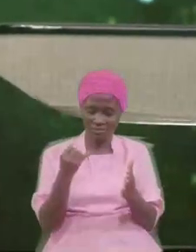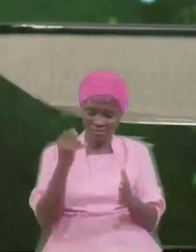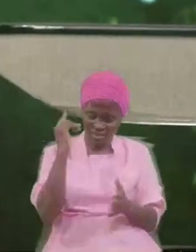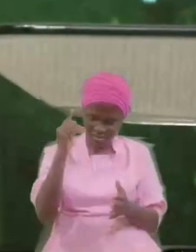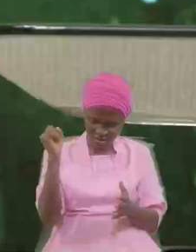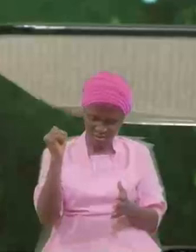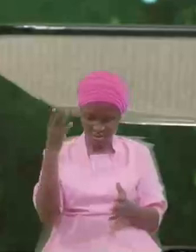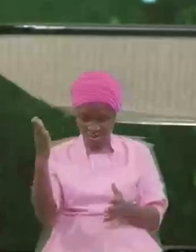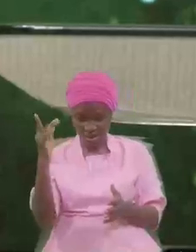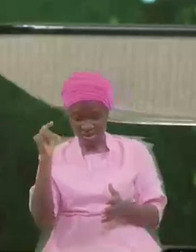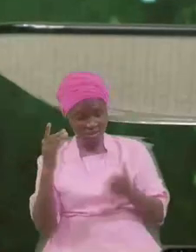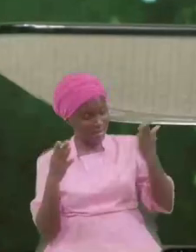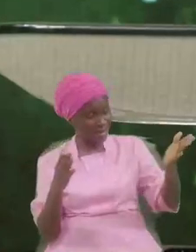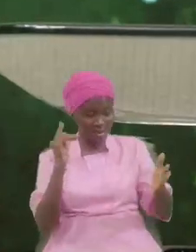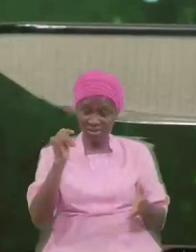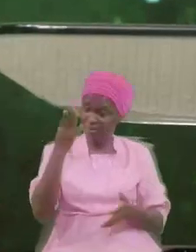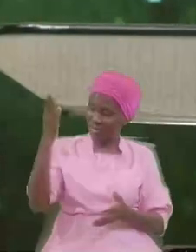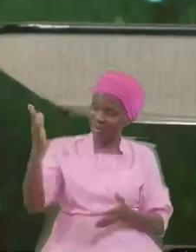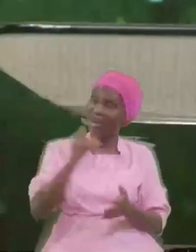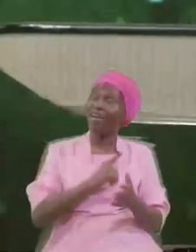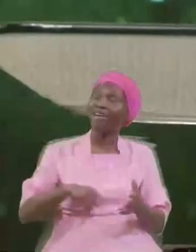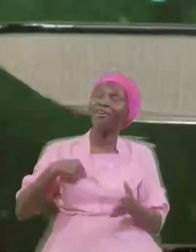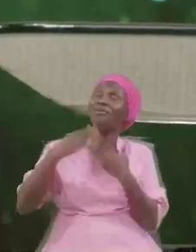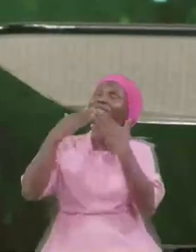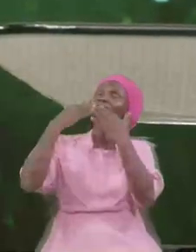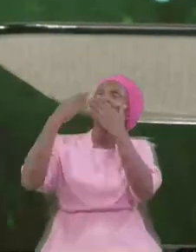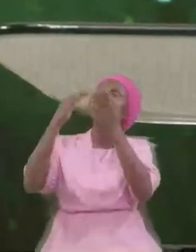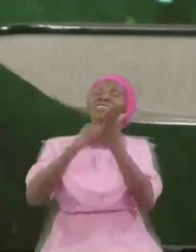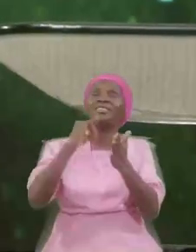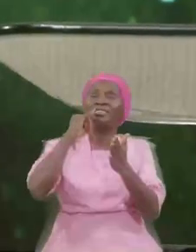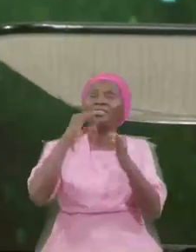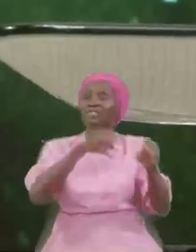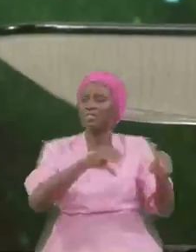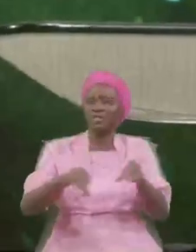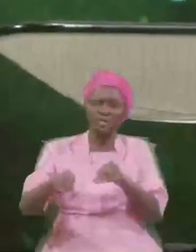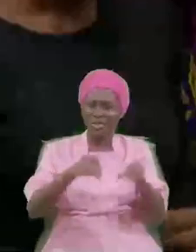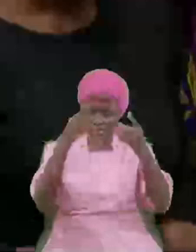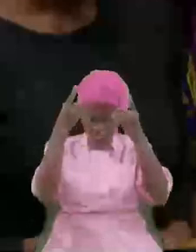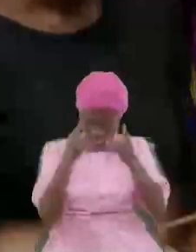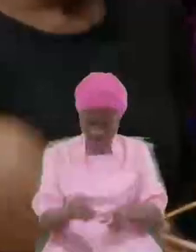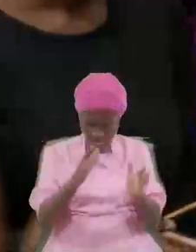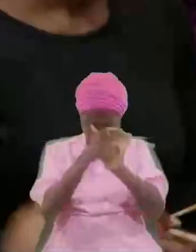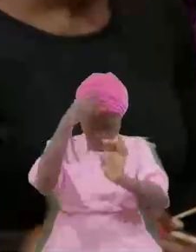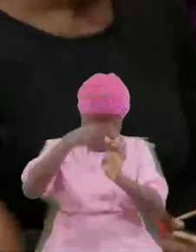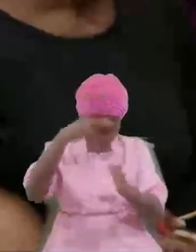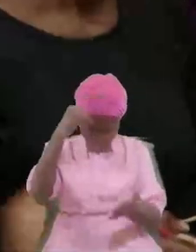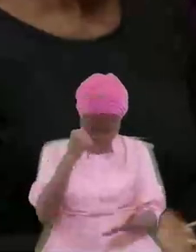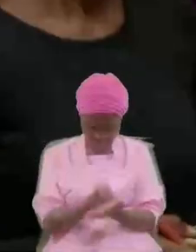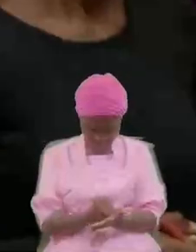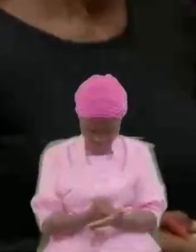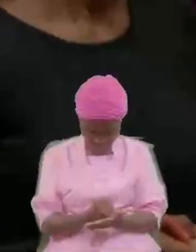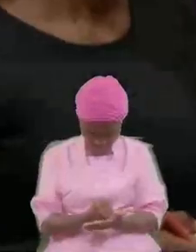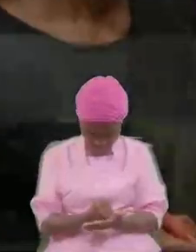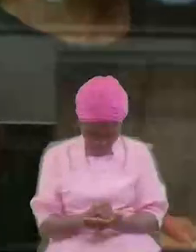Il y a le témoignage là-bas. Seigneur, nous te disons merci parce que c'est fait au nom de Jésus.